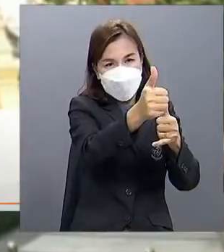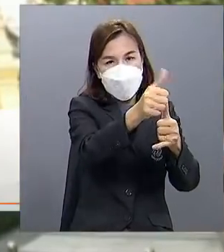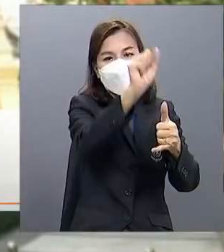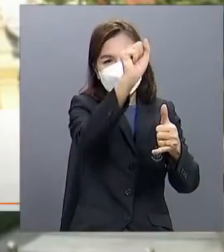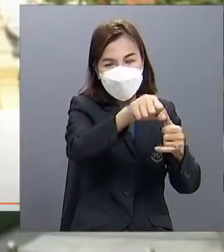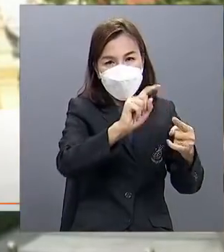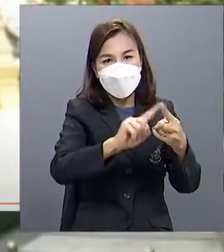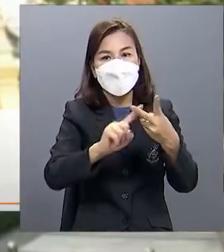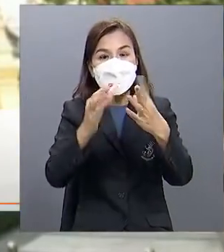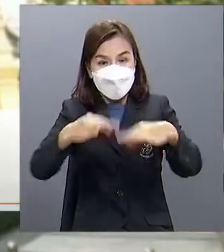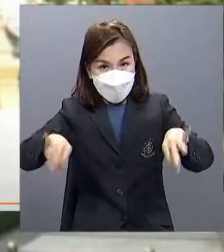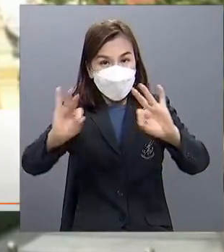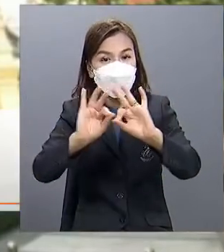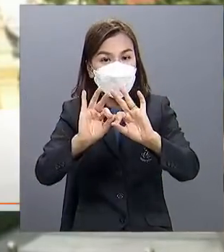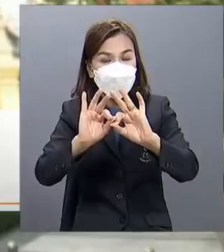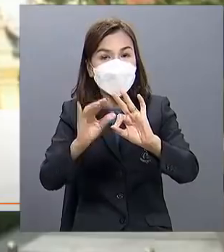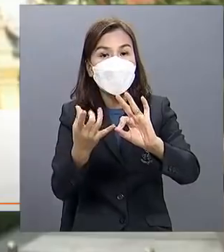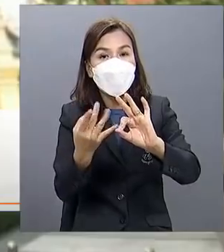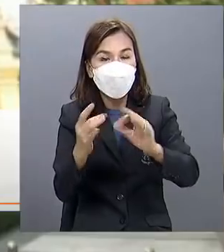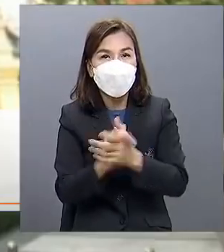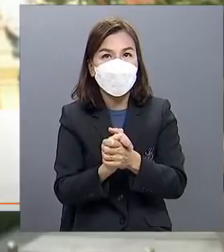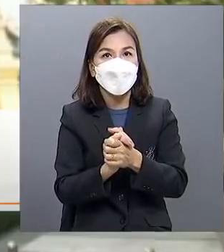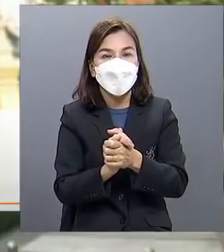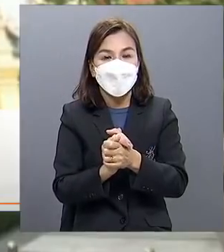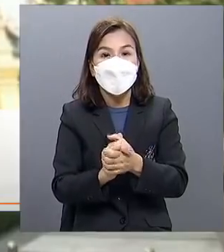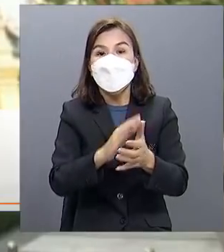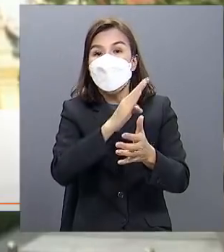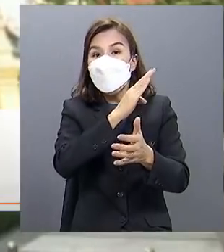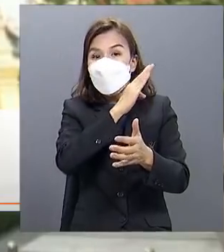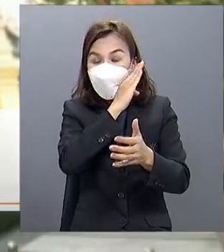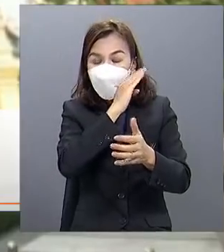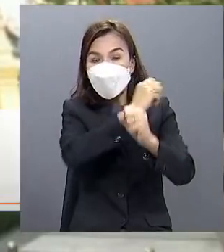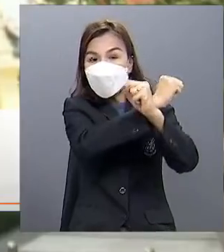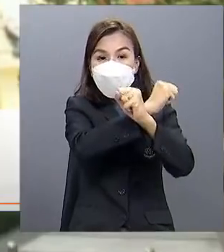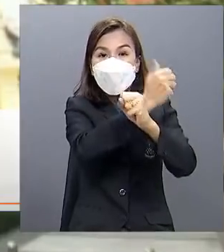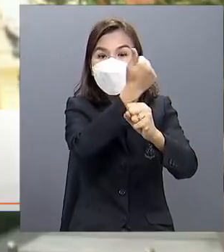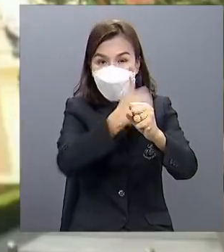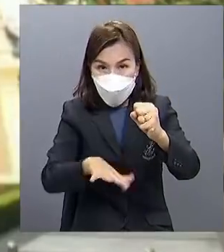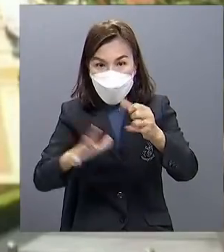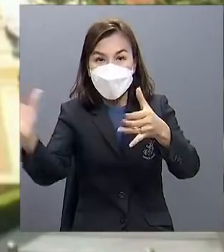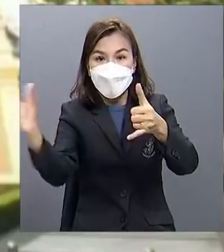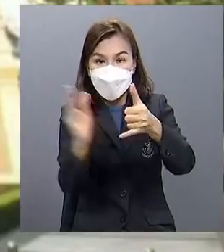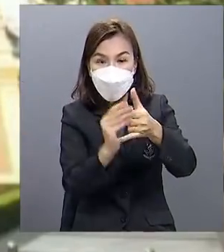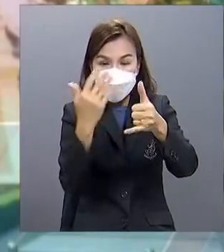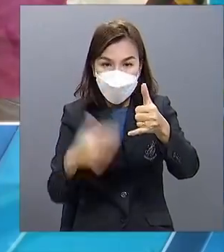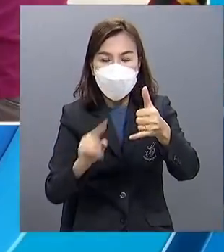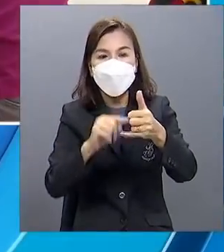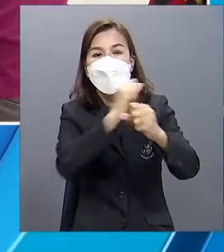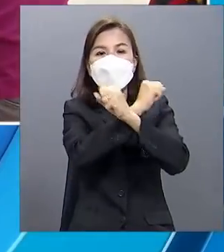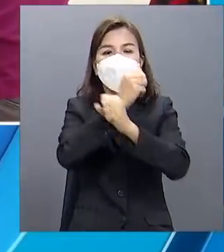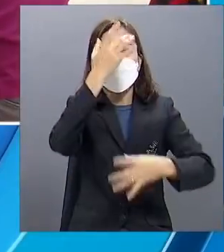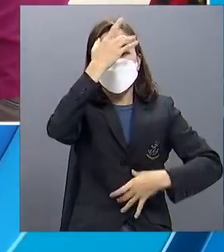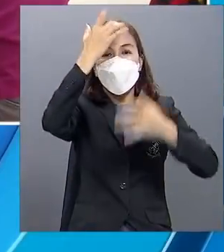ในปัจจุบันเนี่ยก็คือว่าสามารถจะลดอาการเจ็บหนักแล้วก็การเข้าโรงพยาบาลได้ซึ่งตรงนี้นะครับยืนยันแล้วจาก